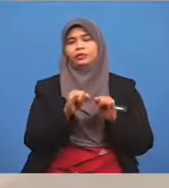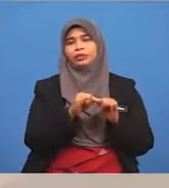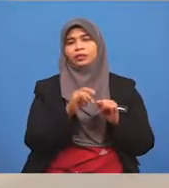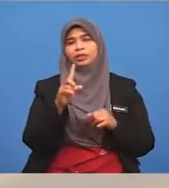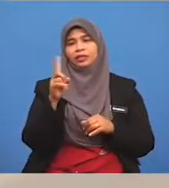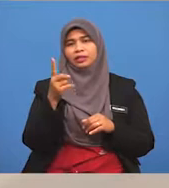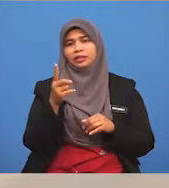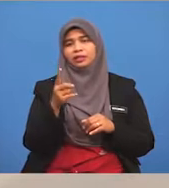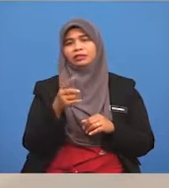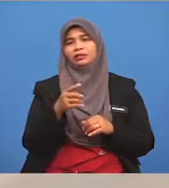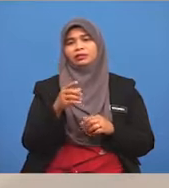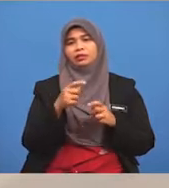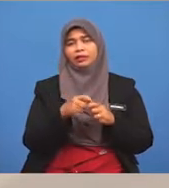mereka.